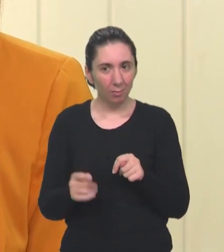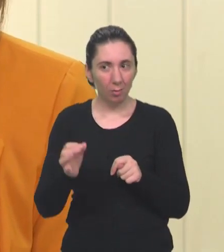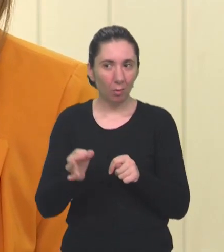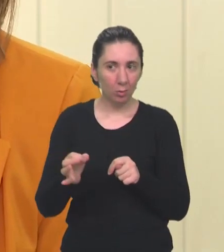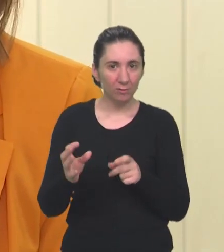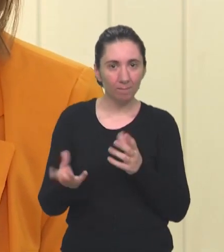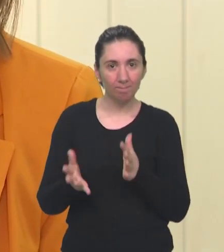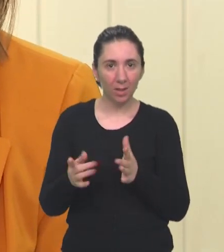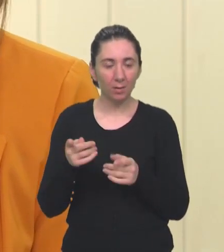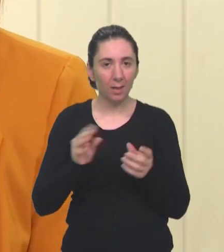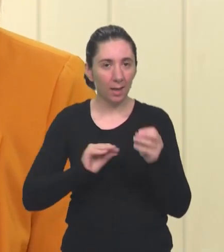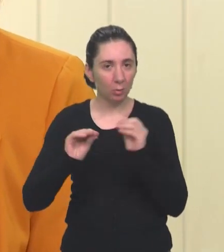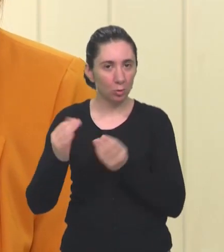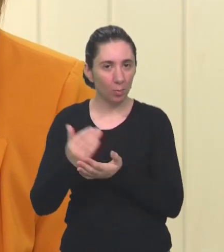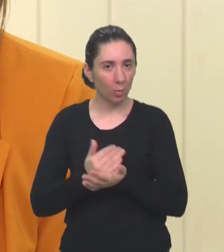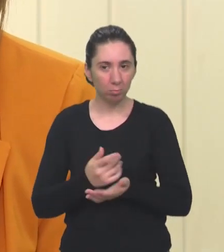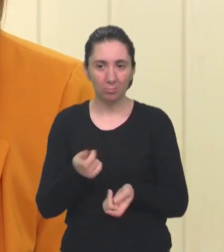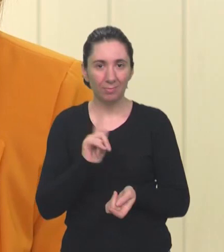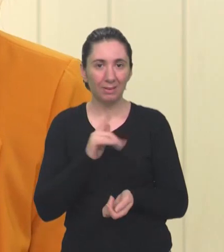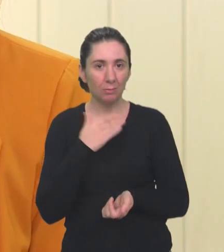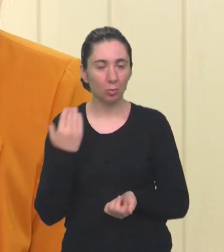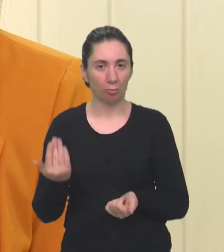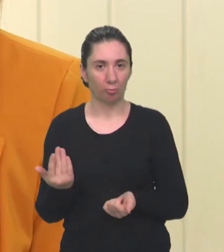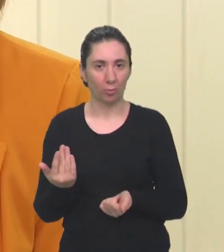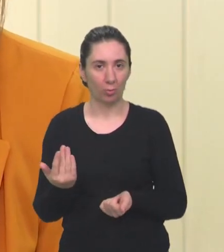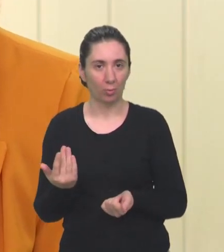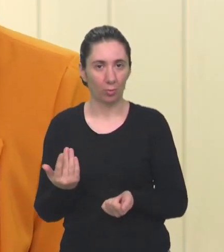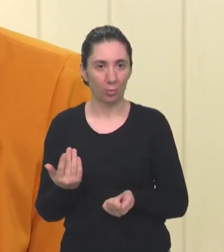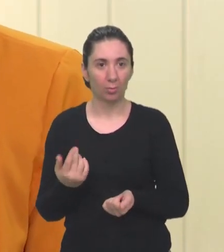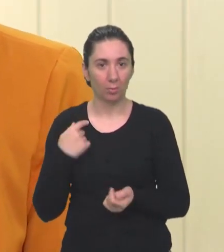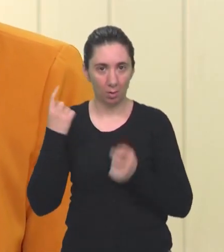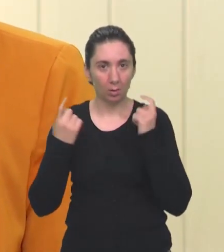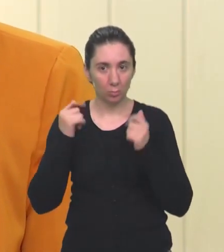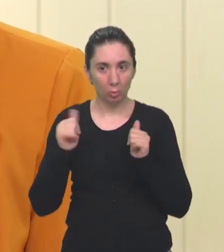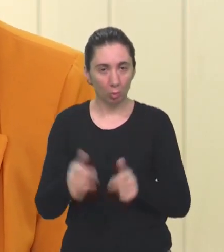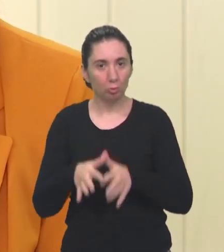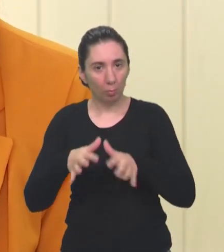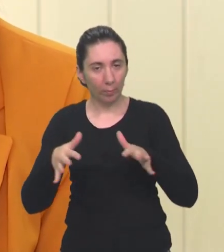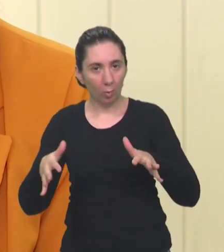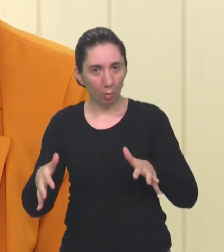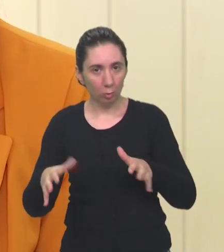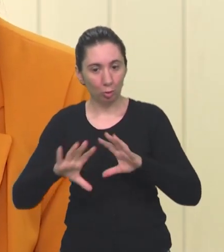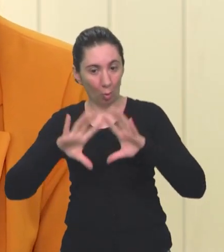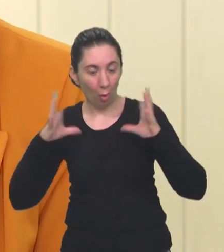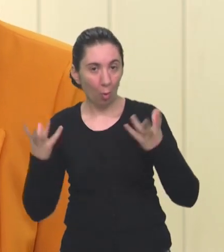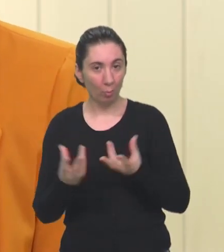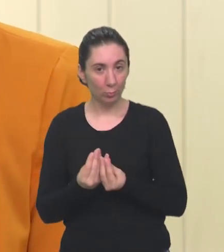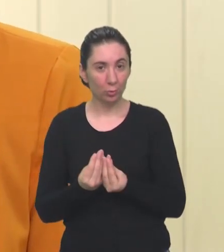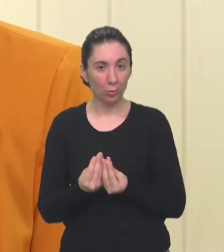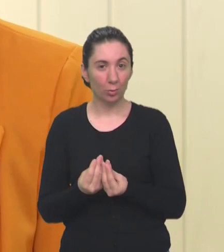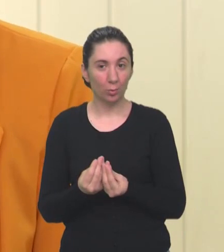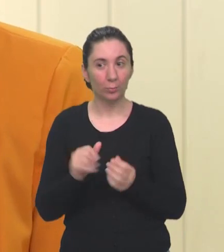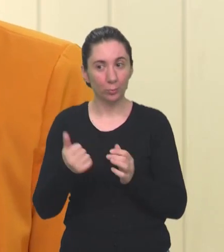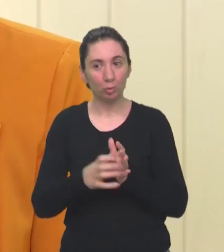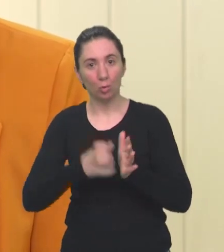osnovnih nekoliko tih edukacijskih programa nije dovoljno i apsolutno da razmišljamo da ga proširimo na neki opsežni i